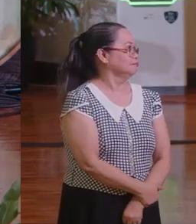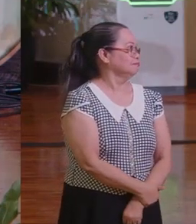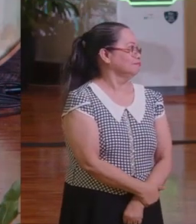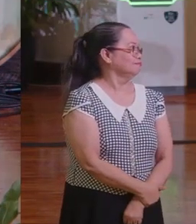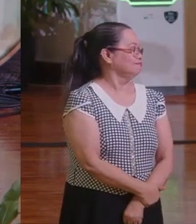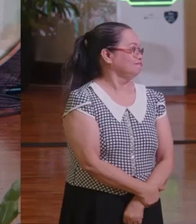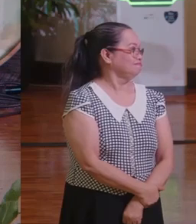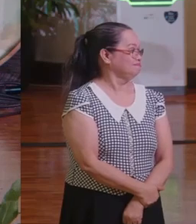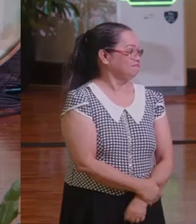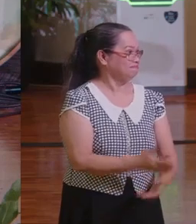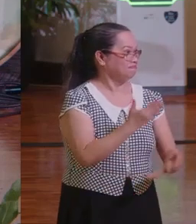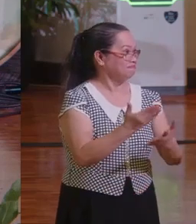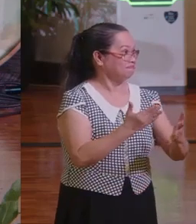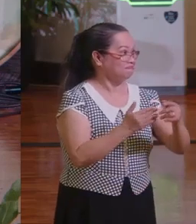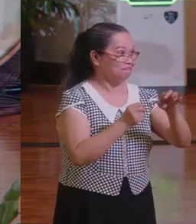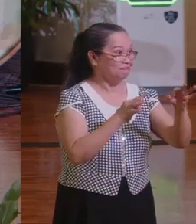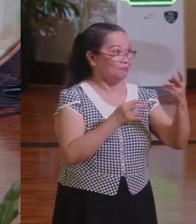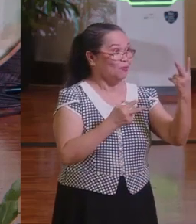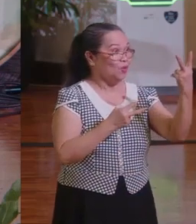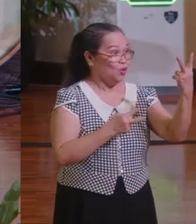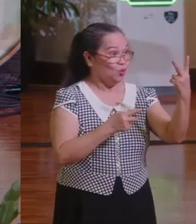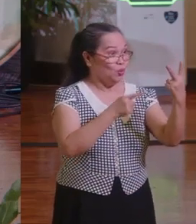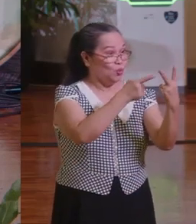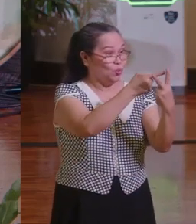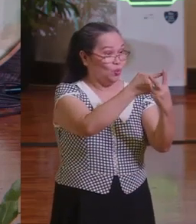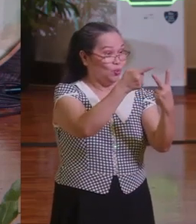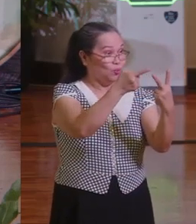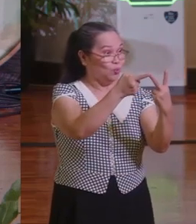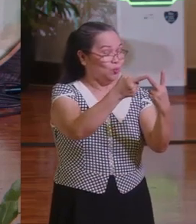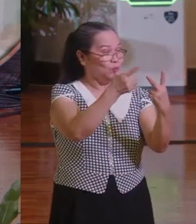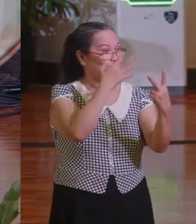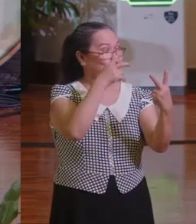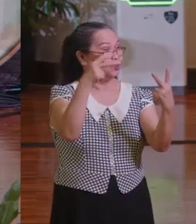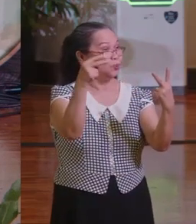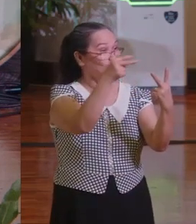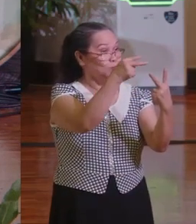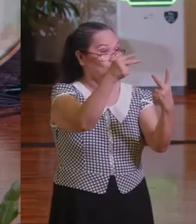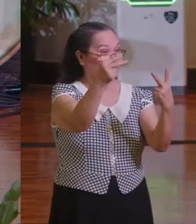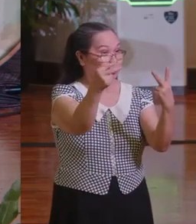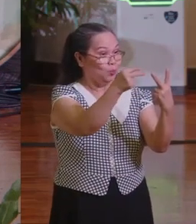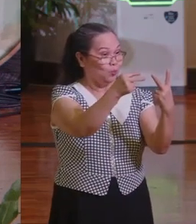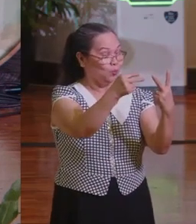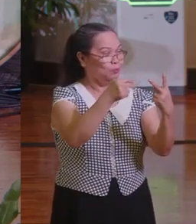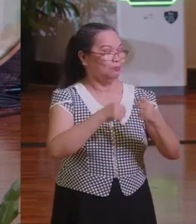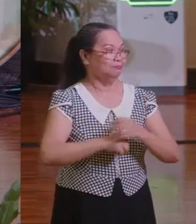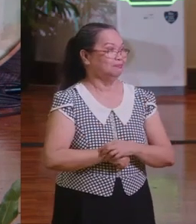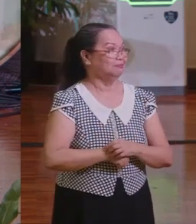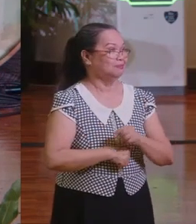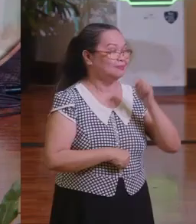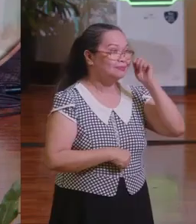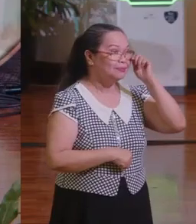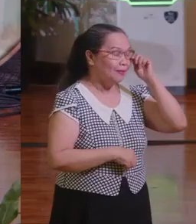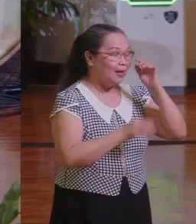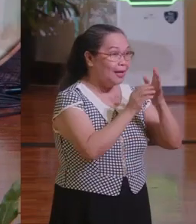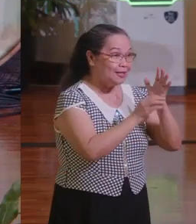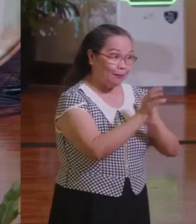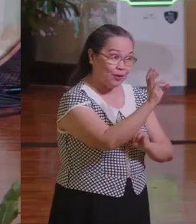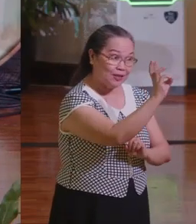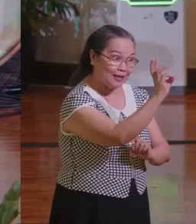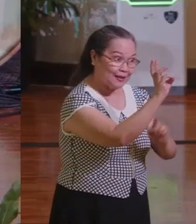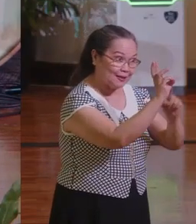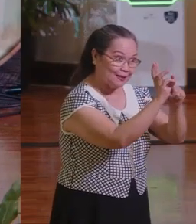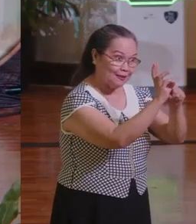Papansinin ninyo mga kapatid, isang bagay ang gusto kong makita ninyo dito sa teksto natin. Sa chapter